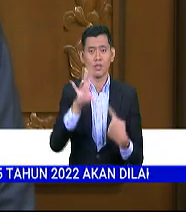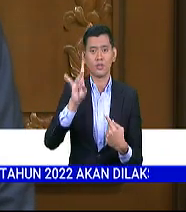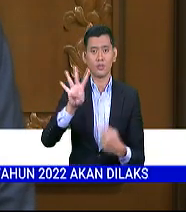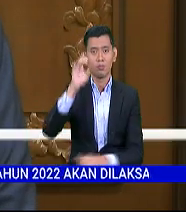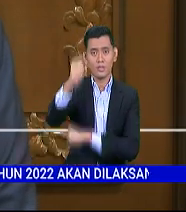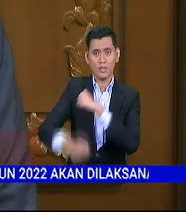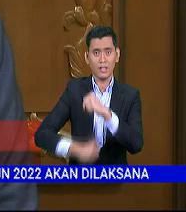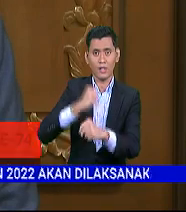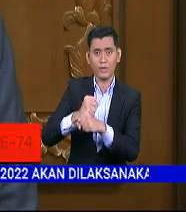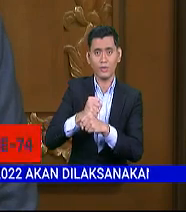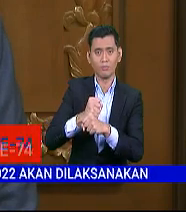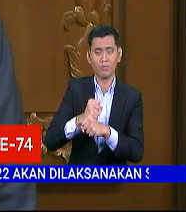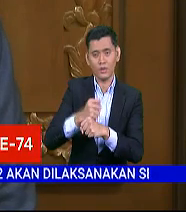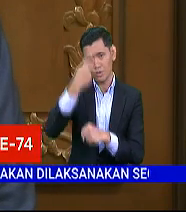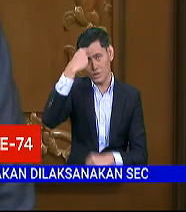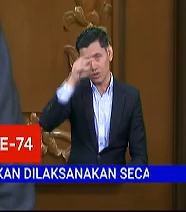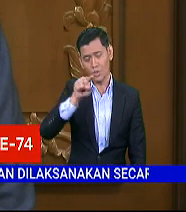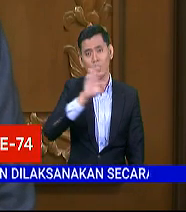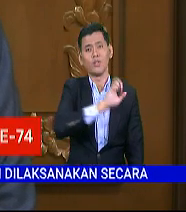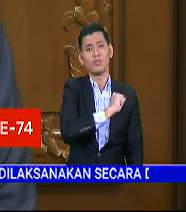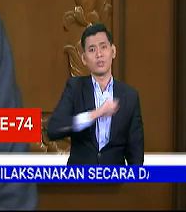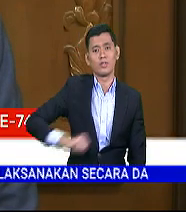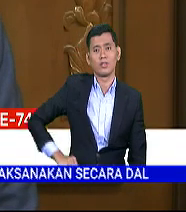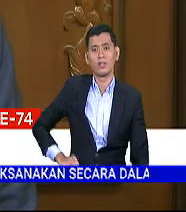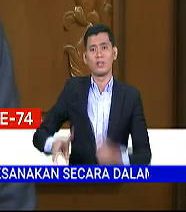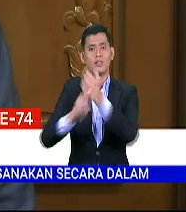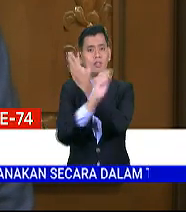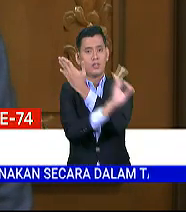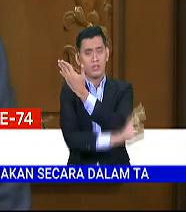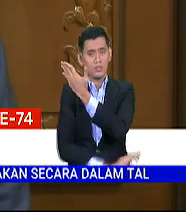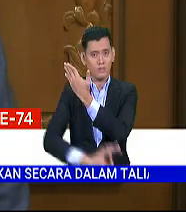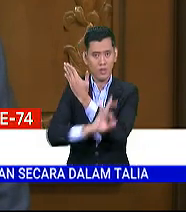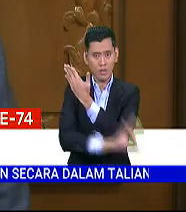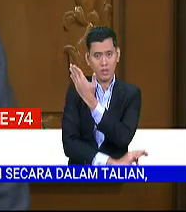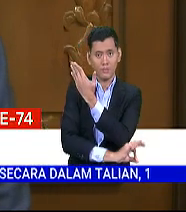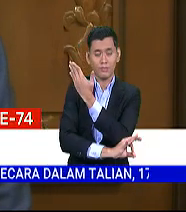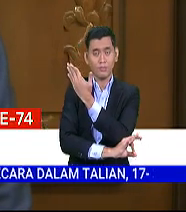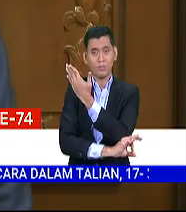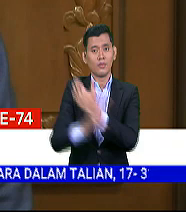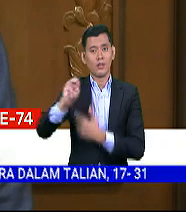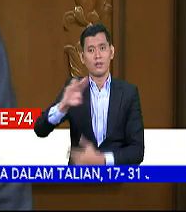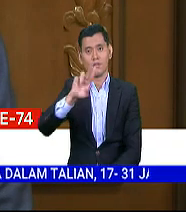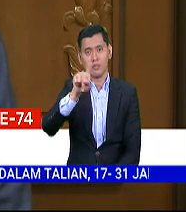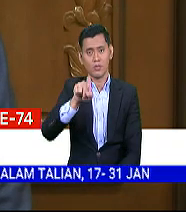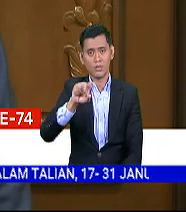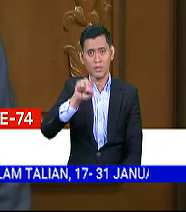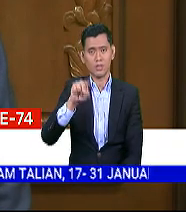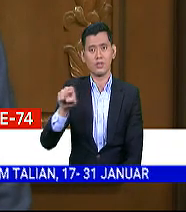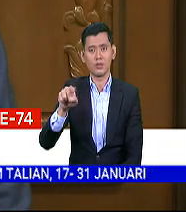ke-74. Ke bawah duli Yang Maha Mulia Tuanku Muhriz Ibni Almarhum Tuanku